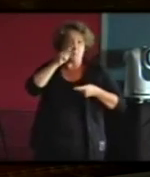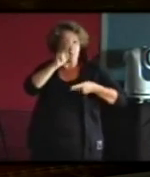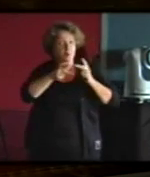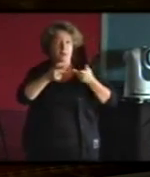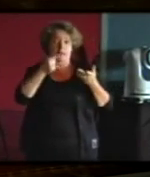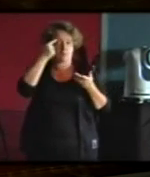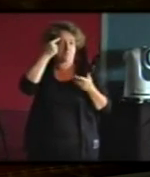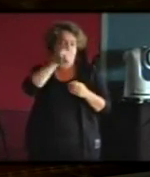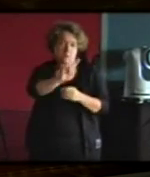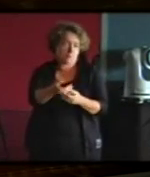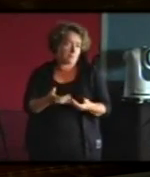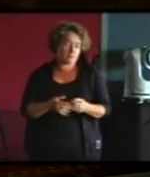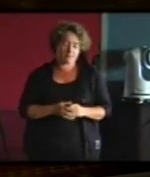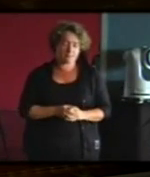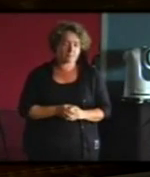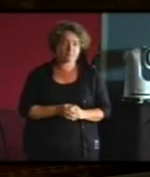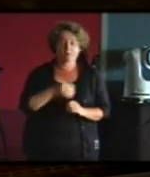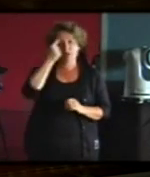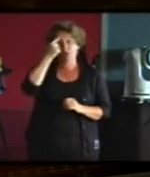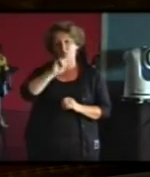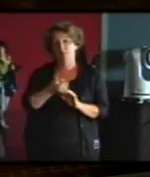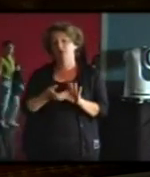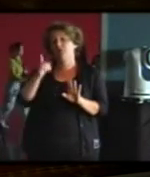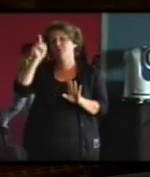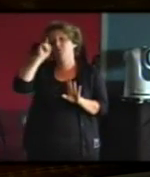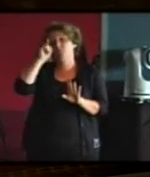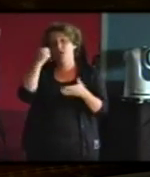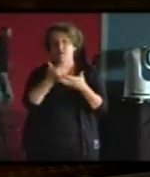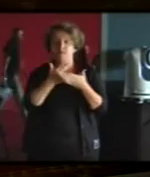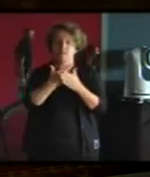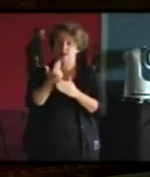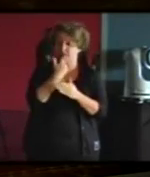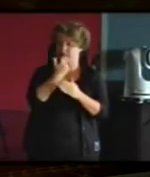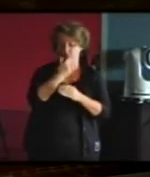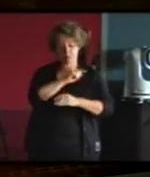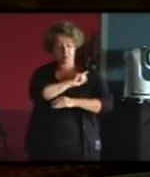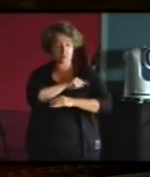J'y crois pas beaucoup parce que c'est d'ailleurs tout le problème de l'efficience énergétique, c'est que